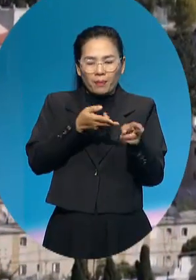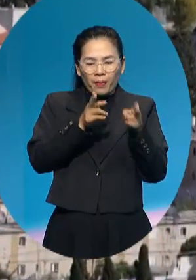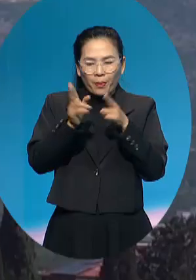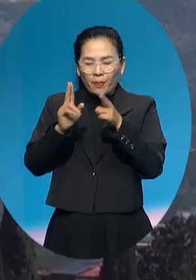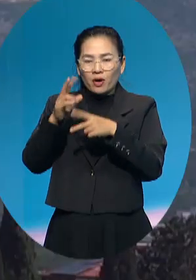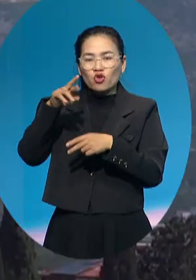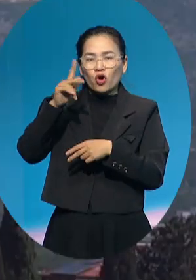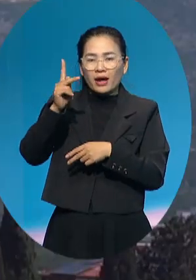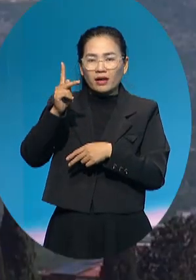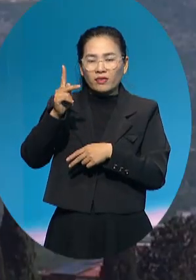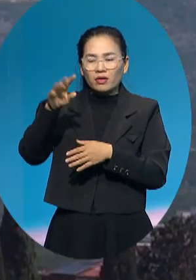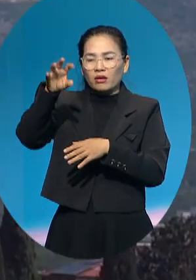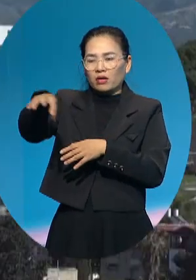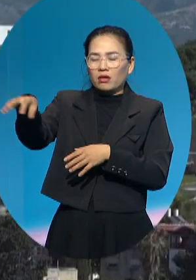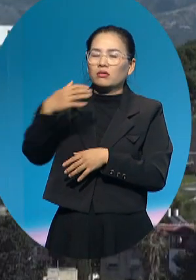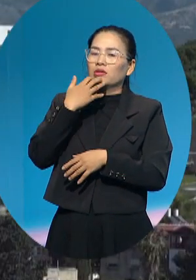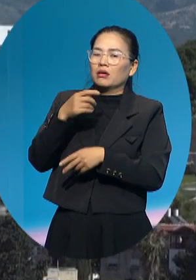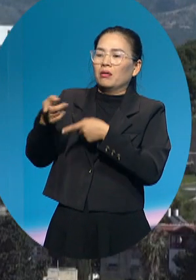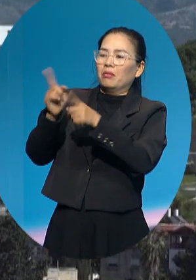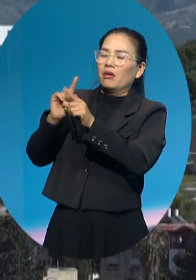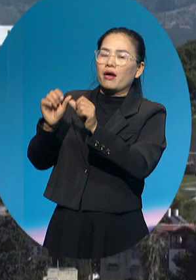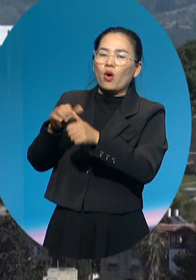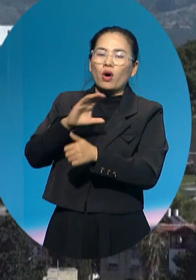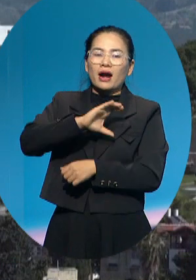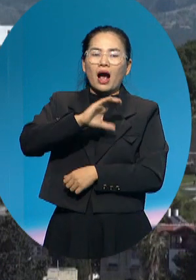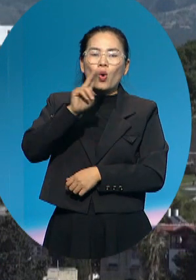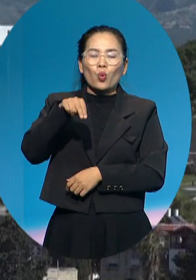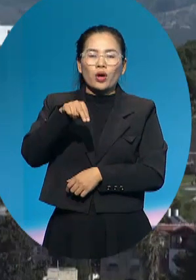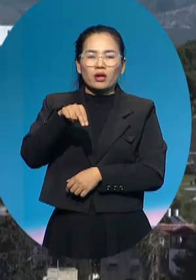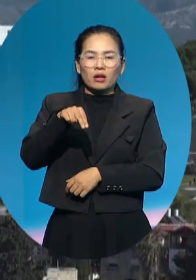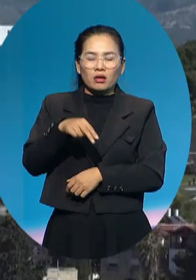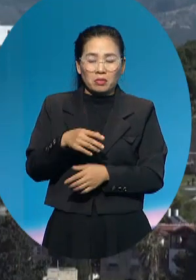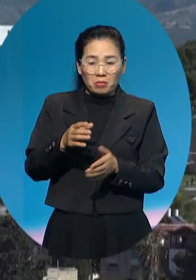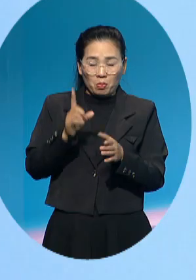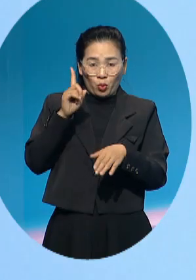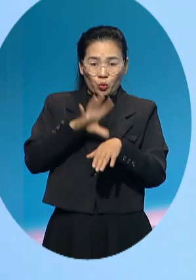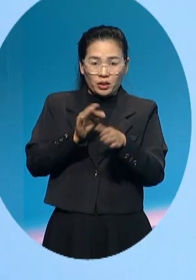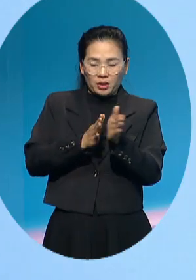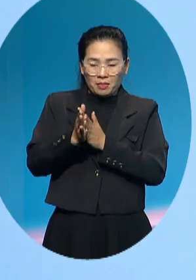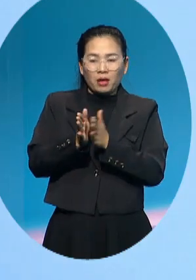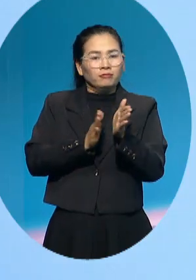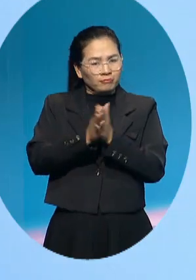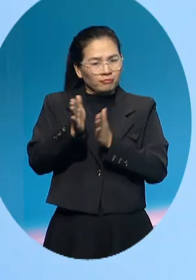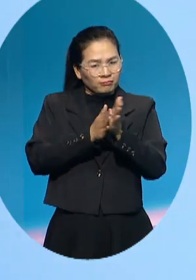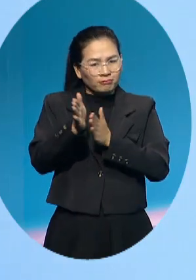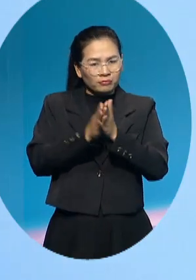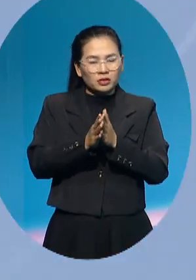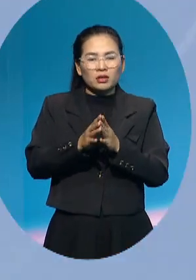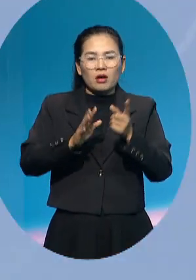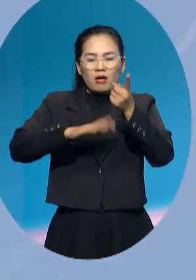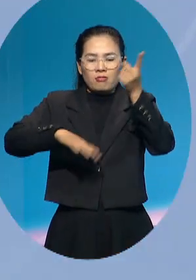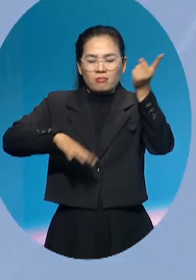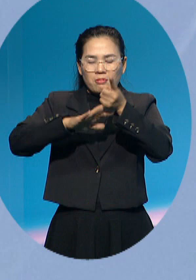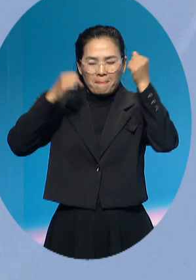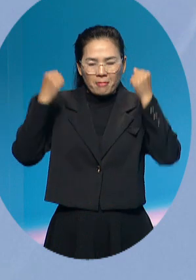kết và một căn cứ quân sự của Israel ở cao nguyên golan một ngày sau nhóm này tiếp tục nhận trách nhiệm một đợt tập kích tên lửa dữ dội mới và